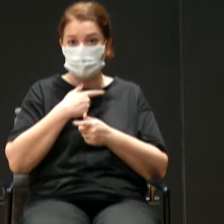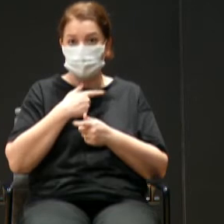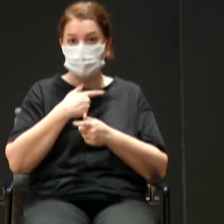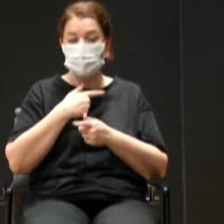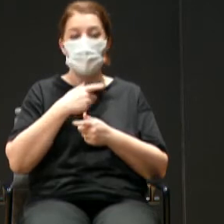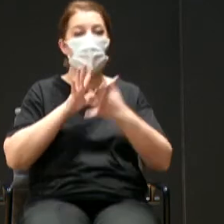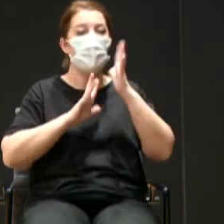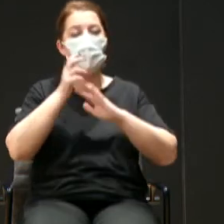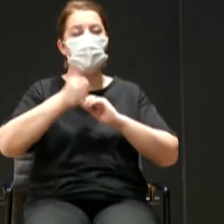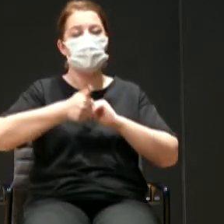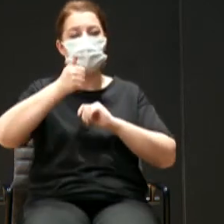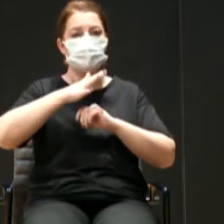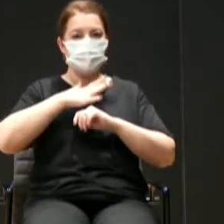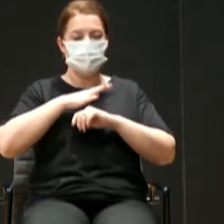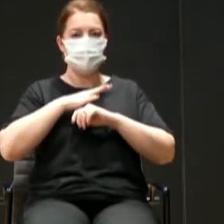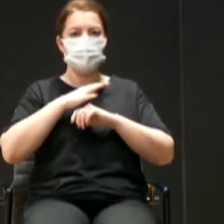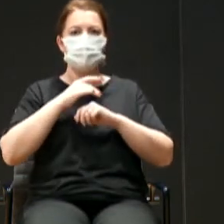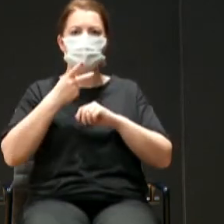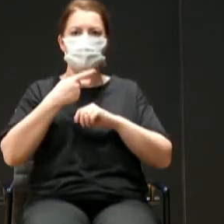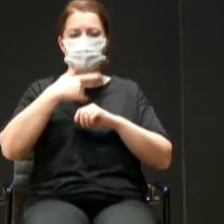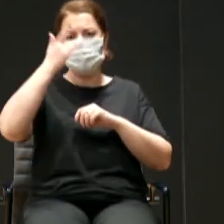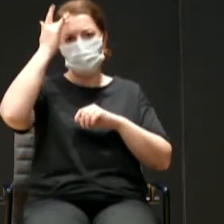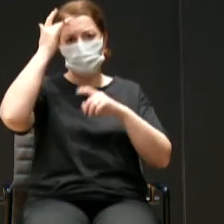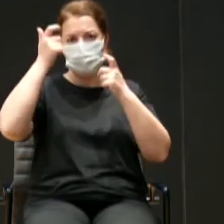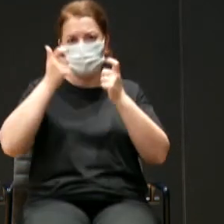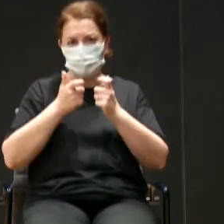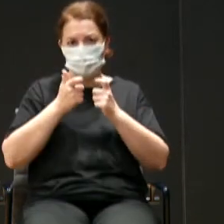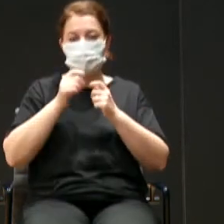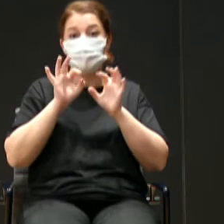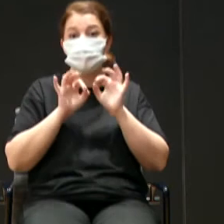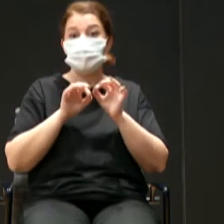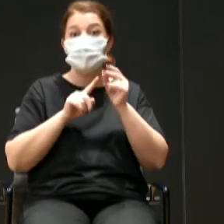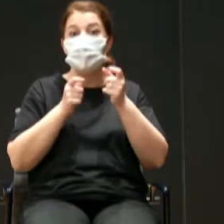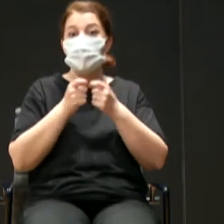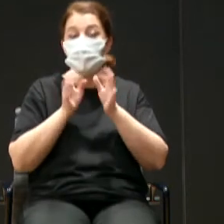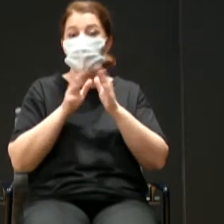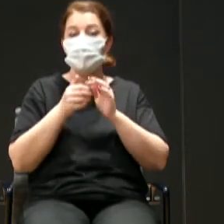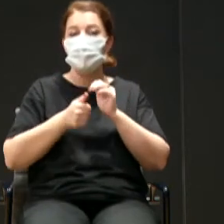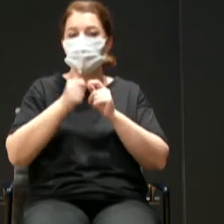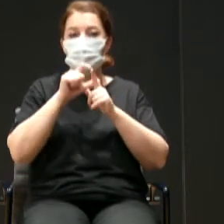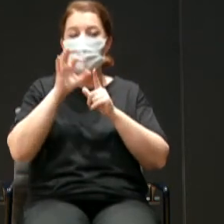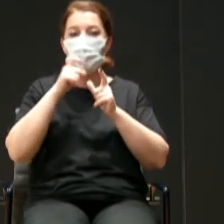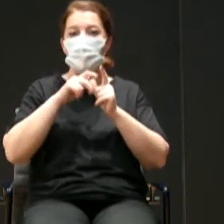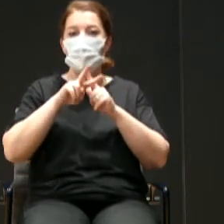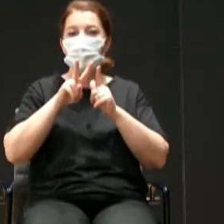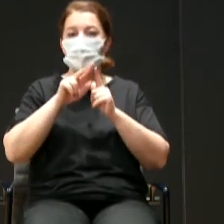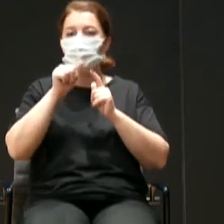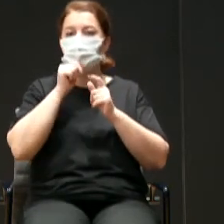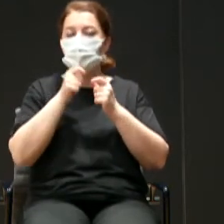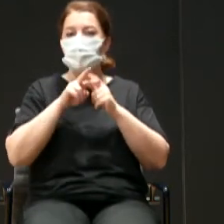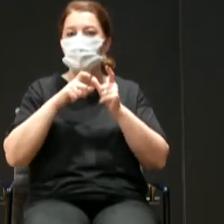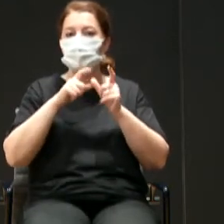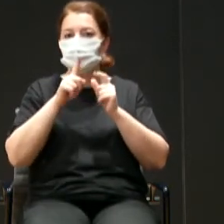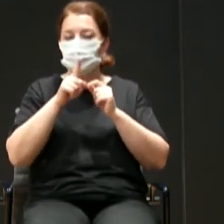Orman Bakanlığı'ndan. Evimiz Beylikdüzü Derneği. Şimdiki İBB Grup Başkanımız Doğan Subaçı, o zamanki meclis